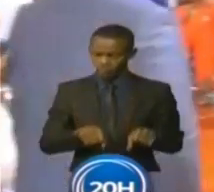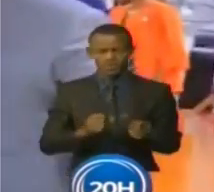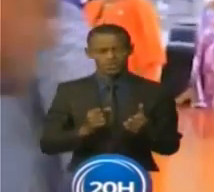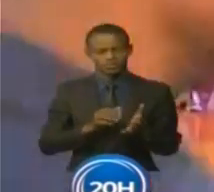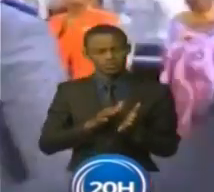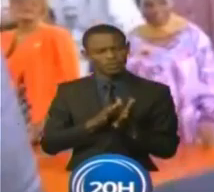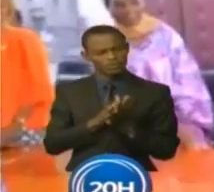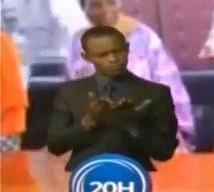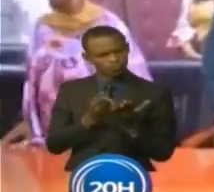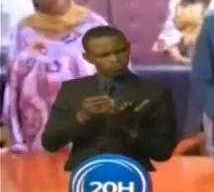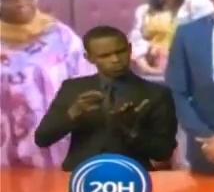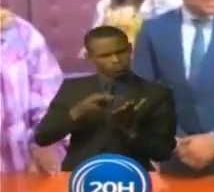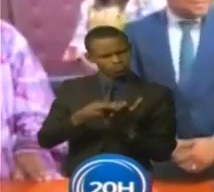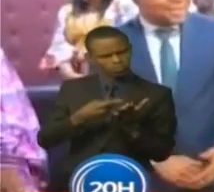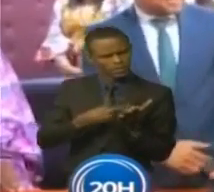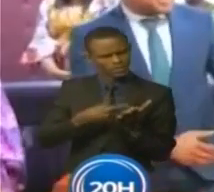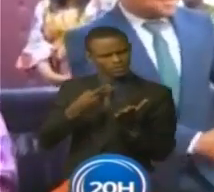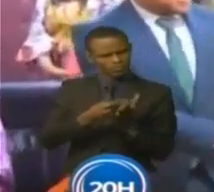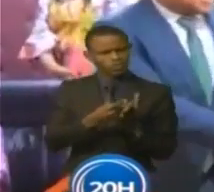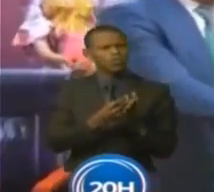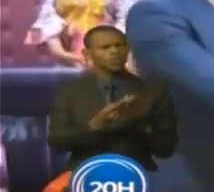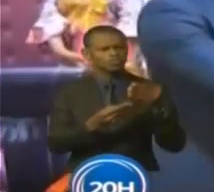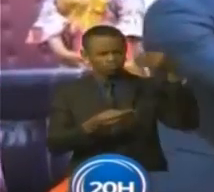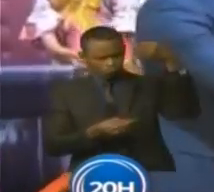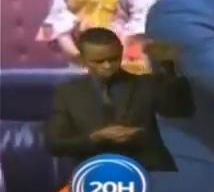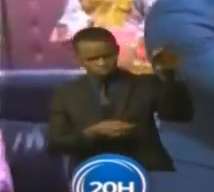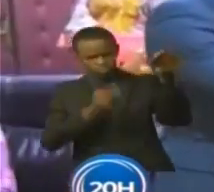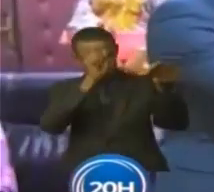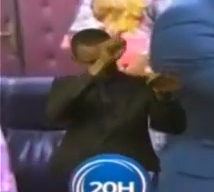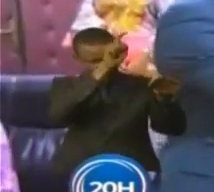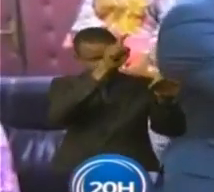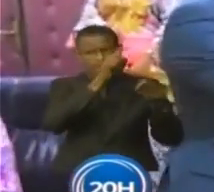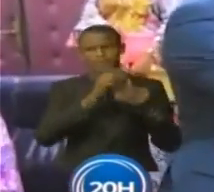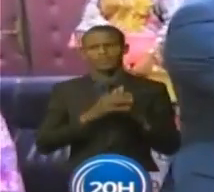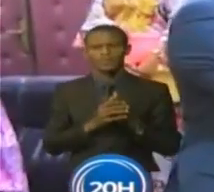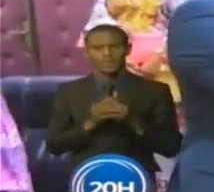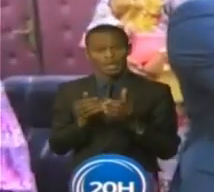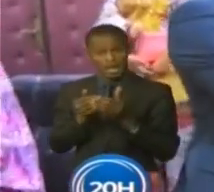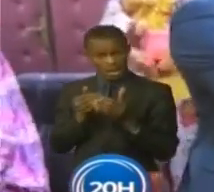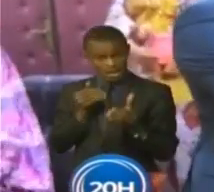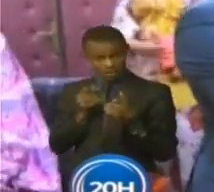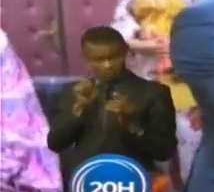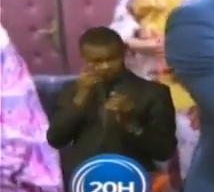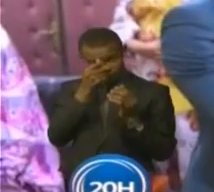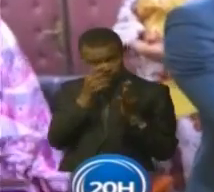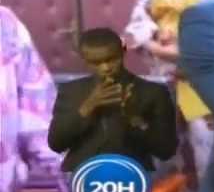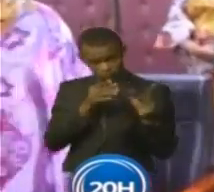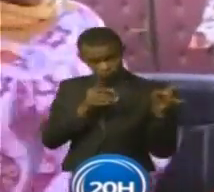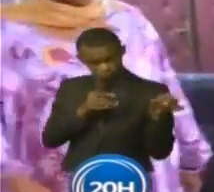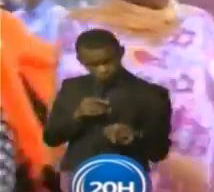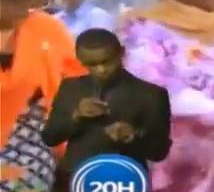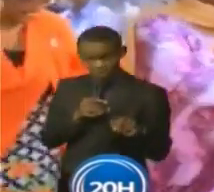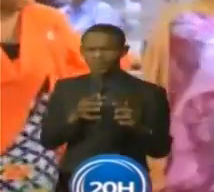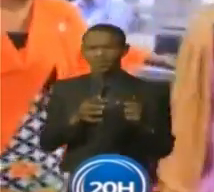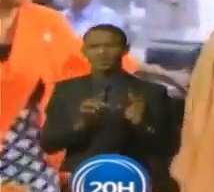accordé plusieurs audiences qui ont commencé par une délégation de l'Union africaine conduite par Madame Hermine Kembo.